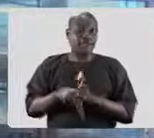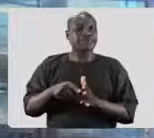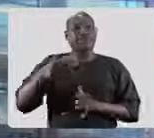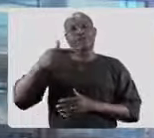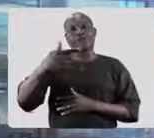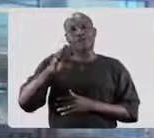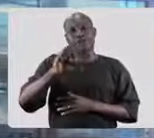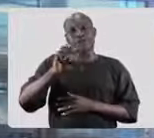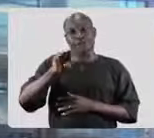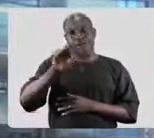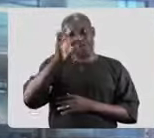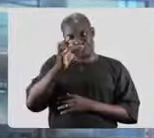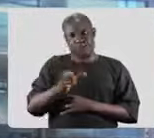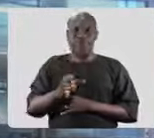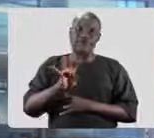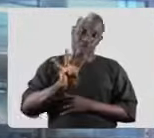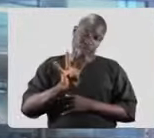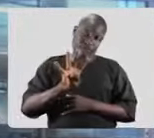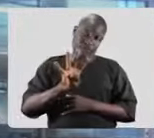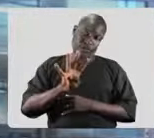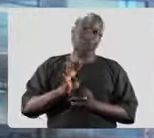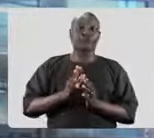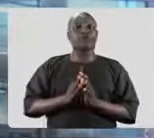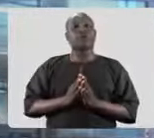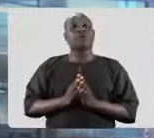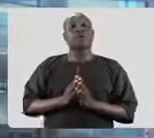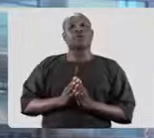Ɛwɔ Genesis ɛngoma no eti ɛnan Genesis chapter 4.